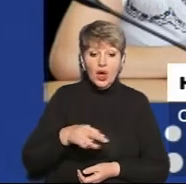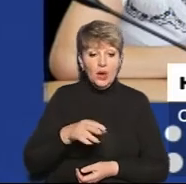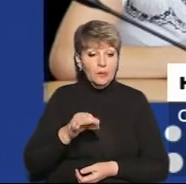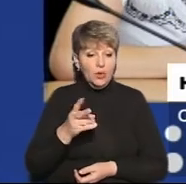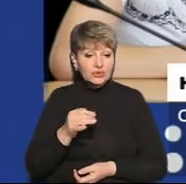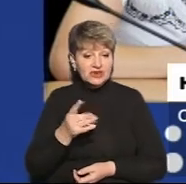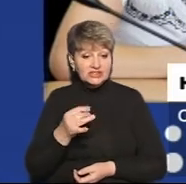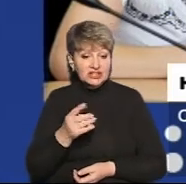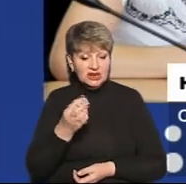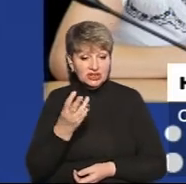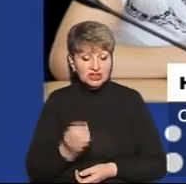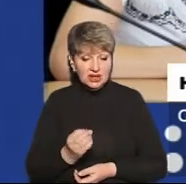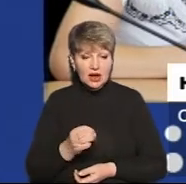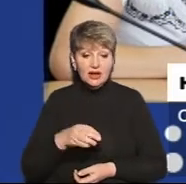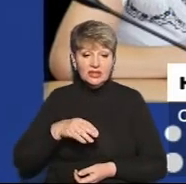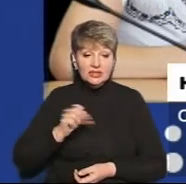та Тальнівський район.